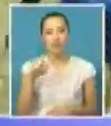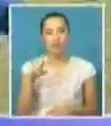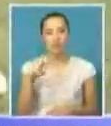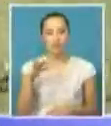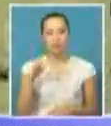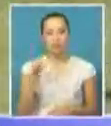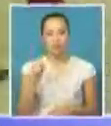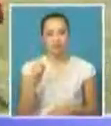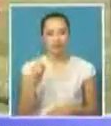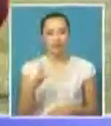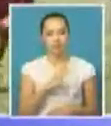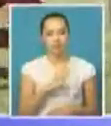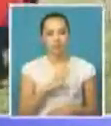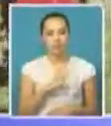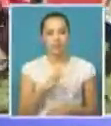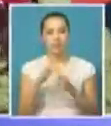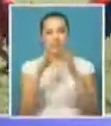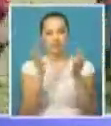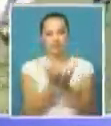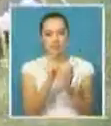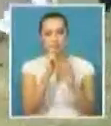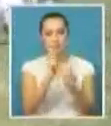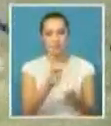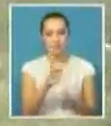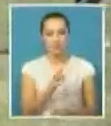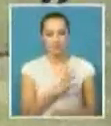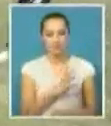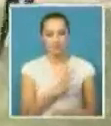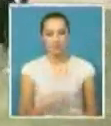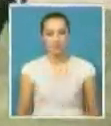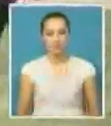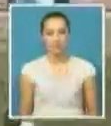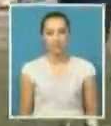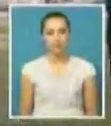тұтты. Жеңімпаз топқа кубок табысталды. Кентау қаласынан Саттар Есімбеков, Олжас Байтов, оңтүстік ақпарат.